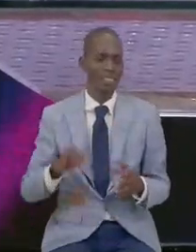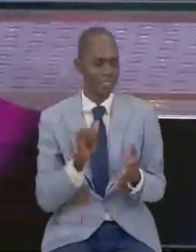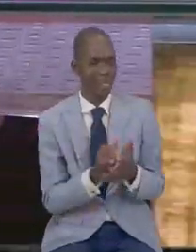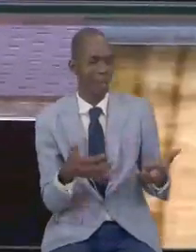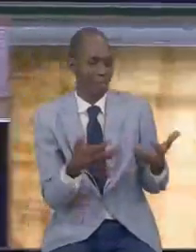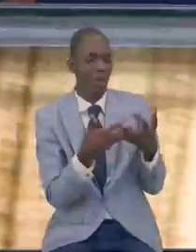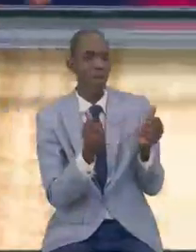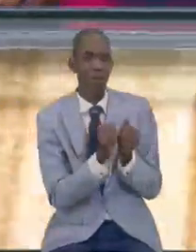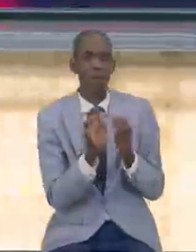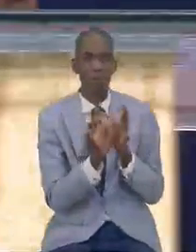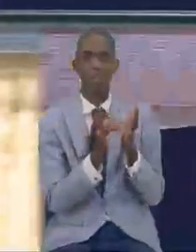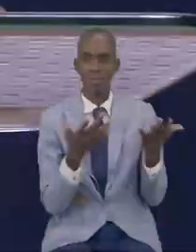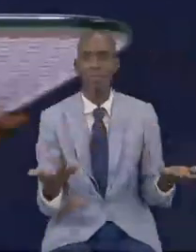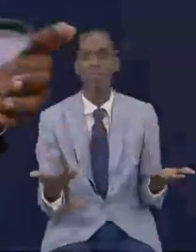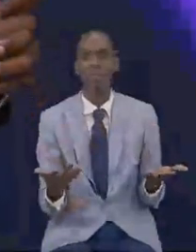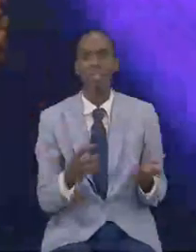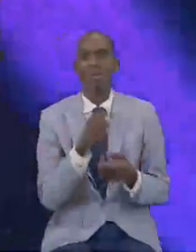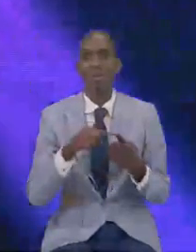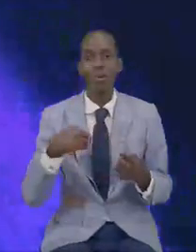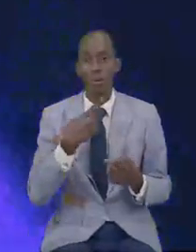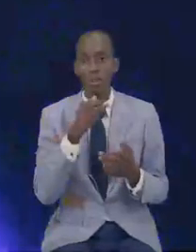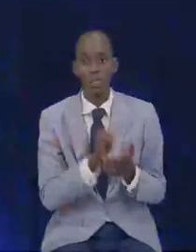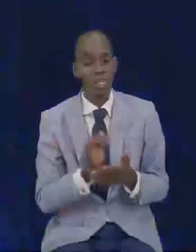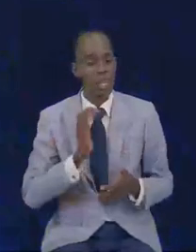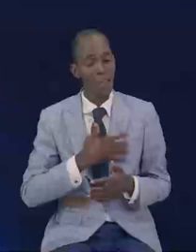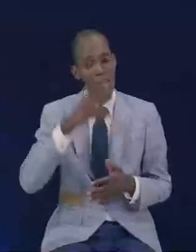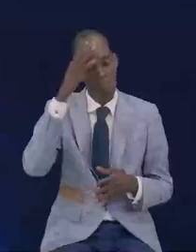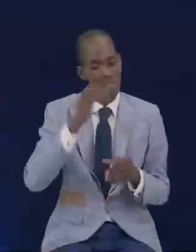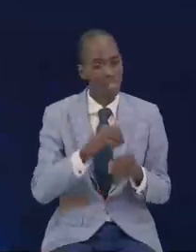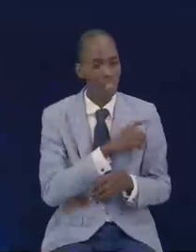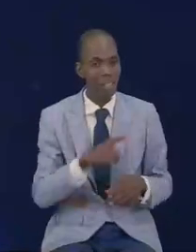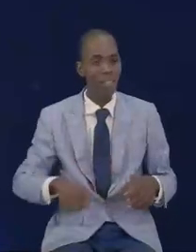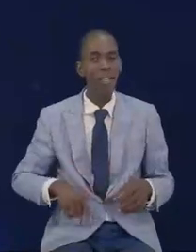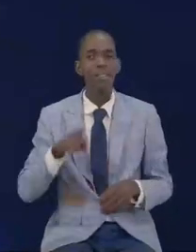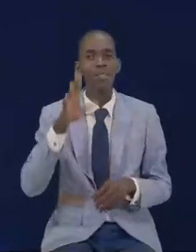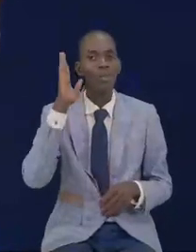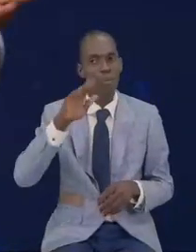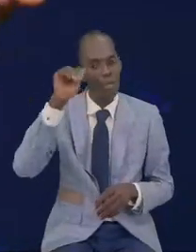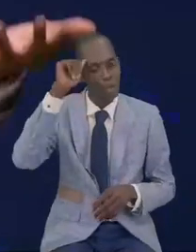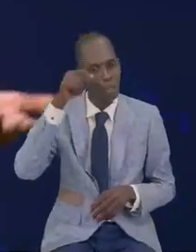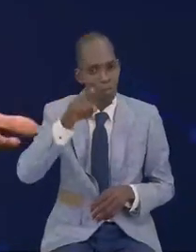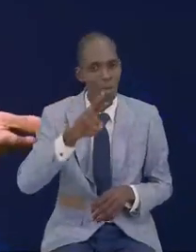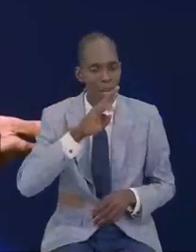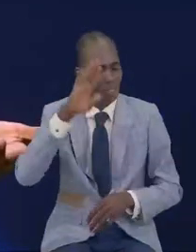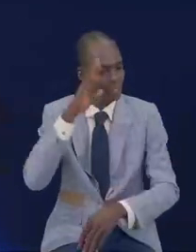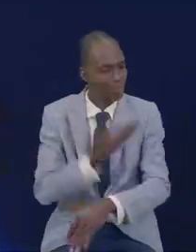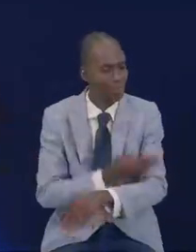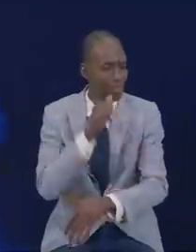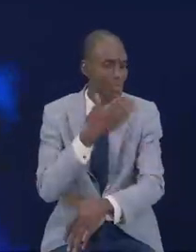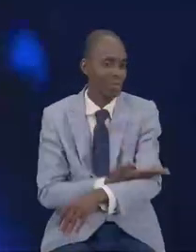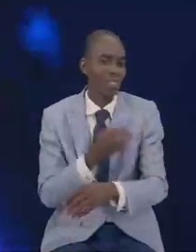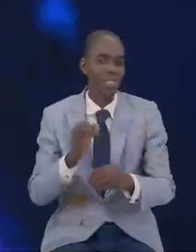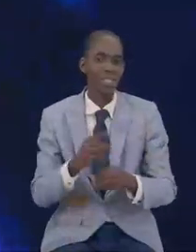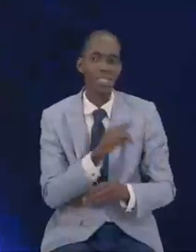Bible. Lorsqu'on dit que notre père dans le Seigneur, alors vous rappelez que vous êtes fils dans le Seigneur, vous êtes fille dans le Seigneur.